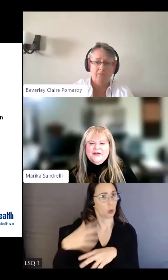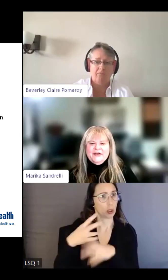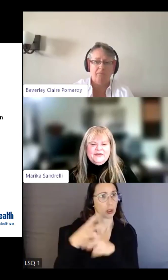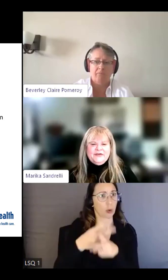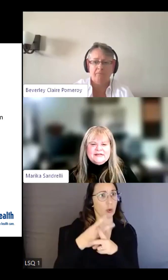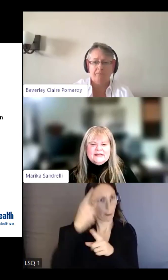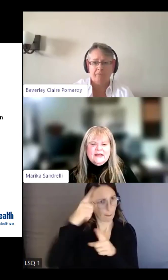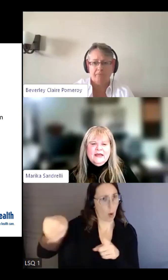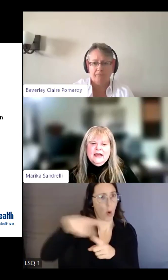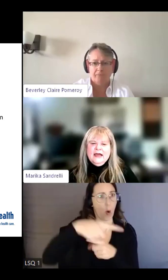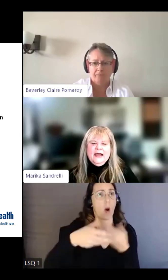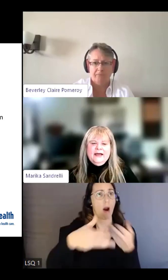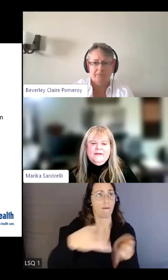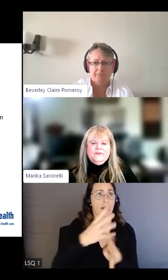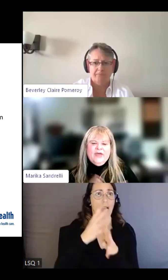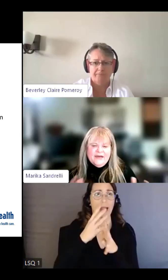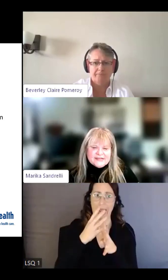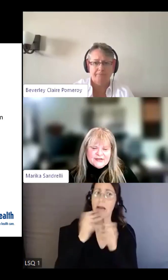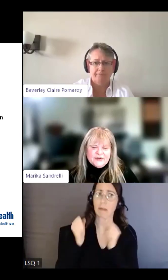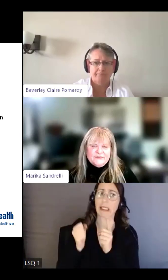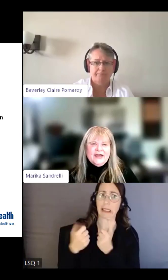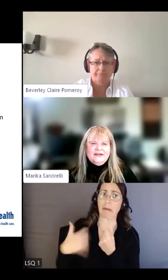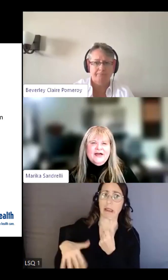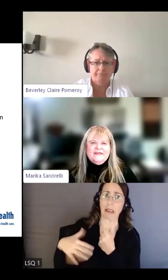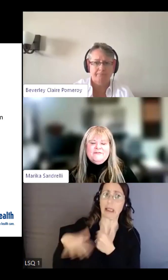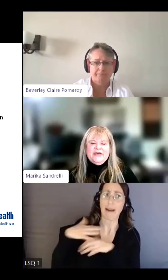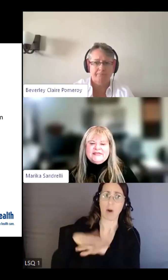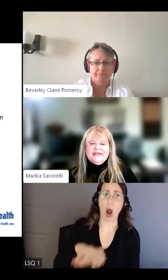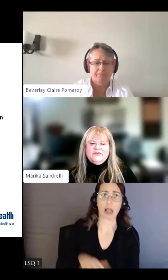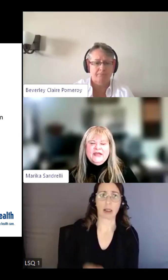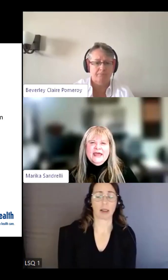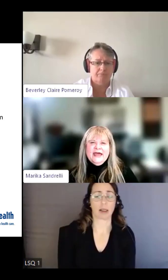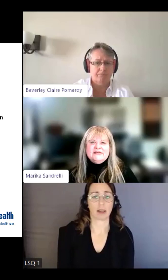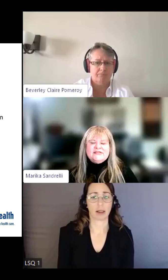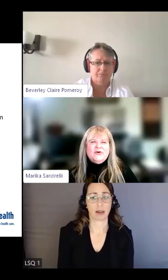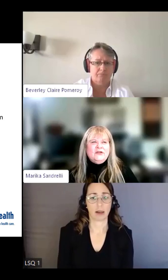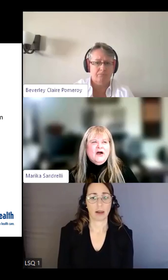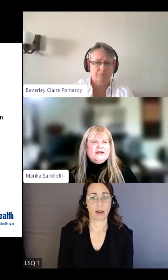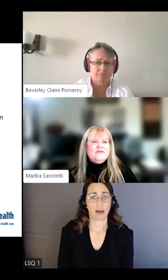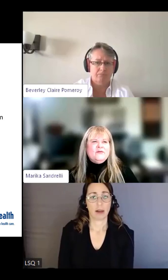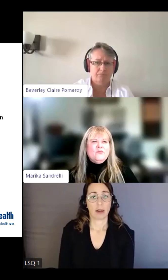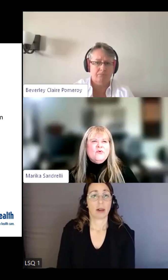on a un centre de dialogue qui est en développement. Donc,